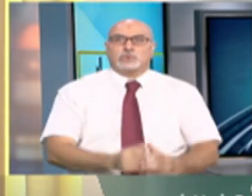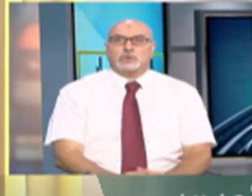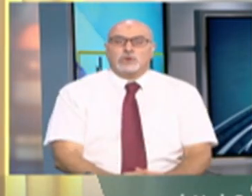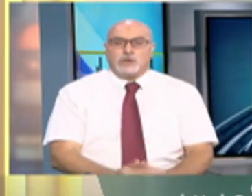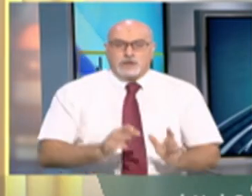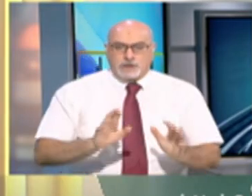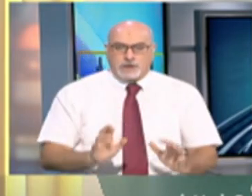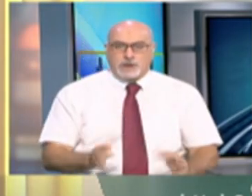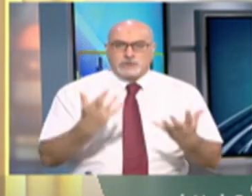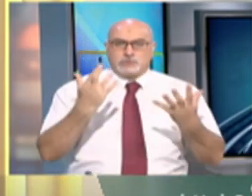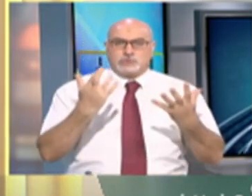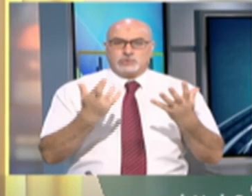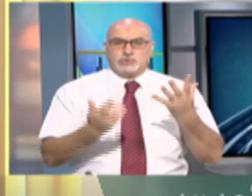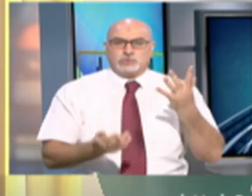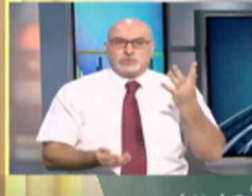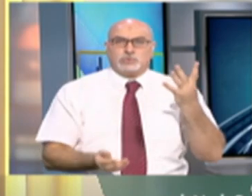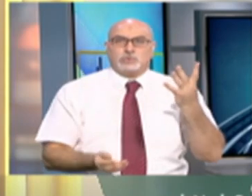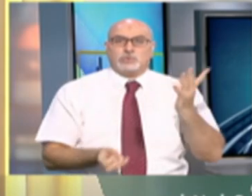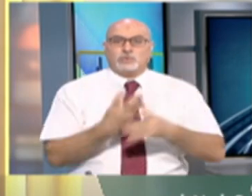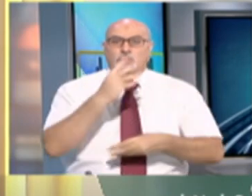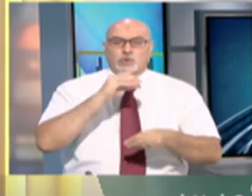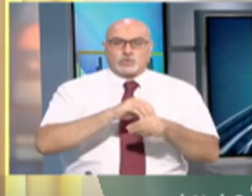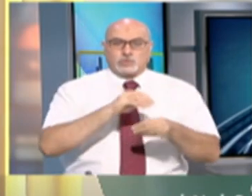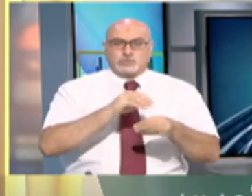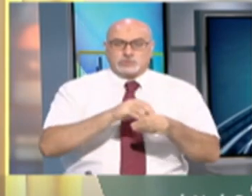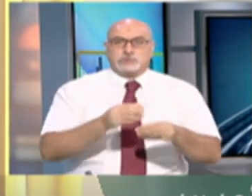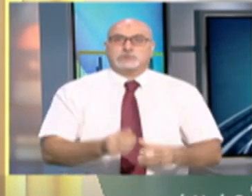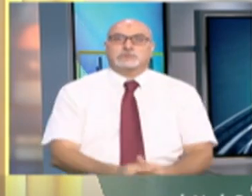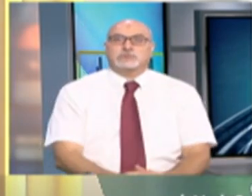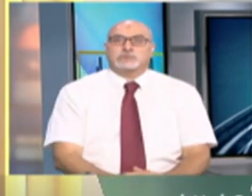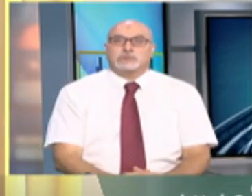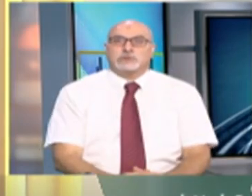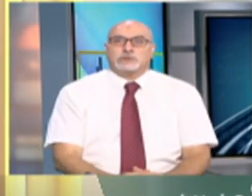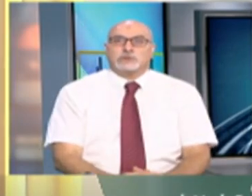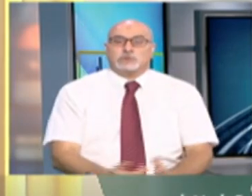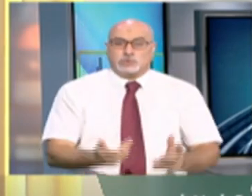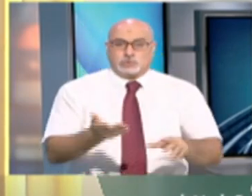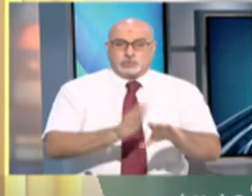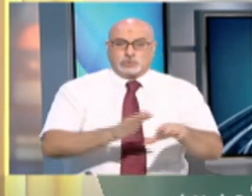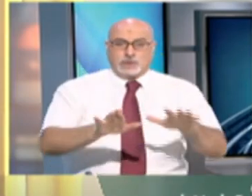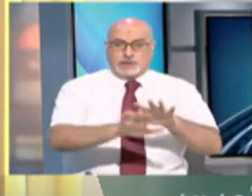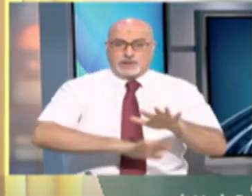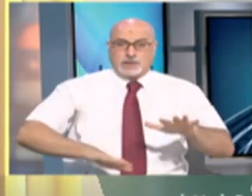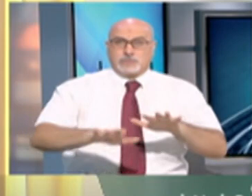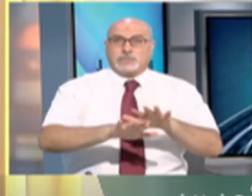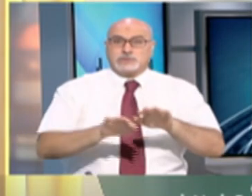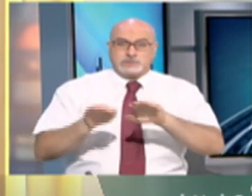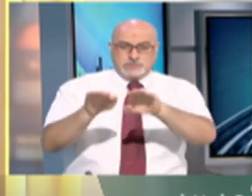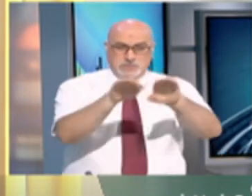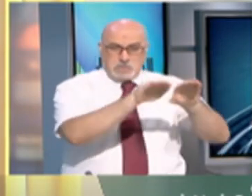المتعلق بإقامة نظام اقتصادي دولي جديد يقوم على الإنصاف